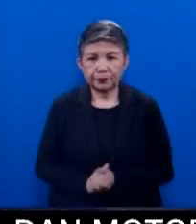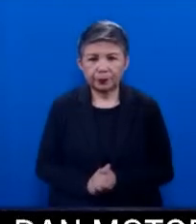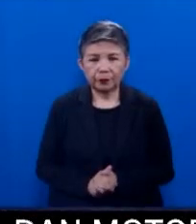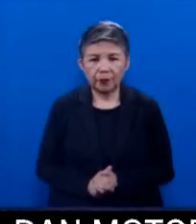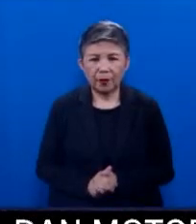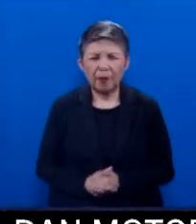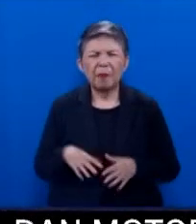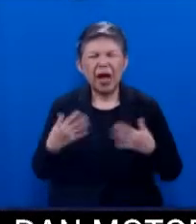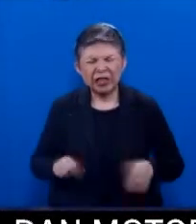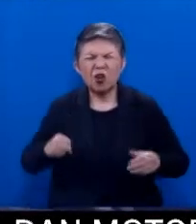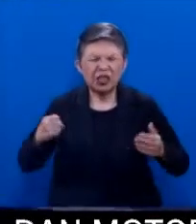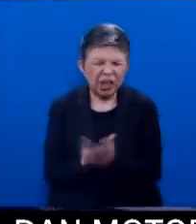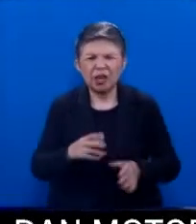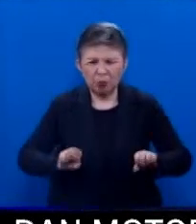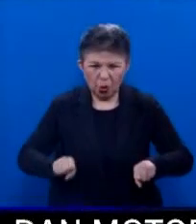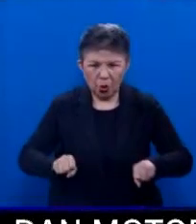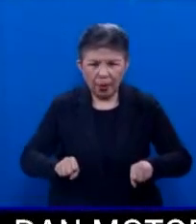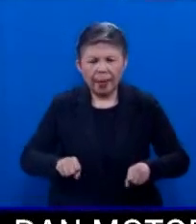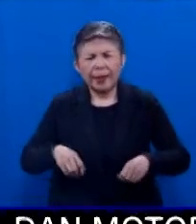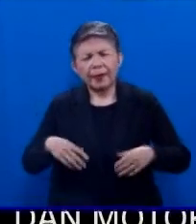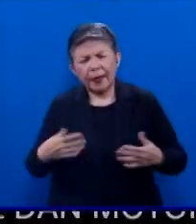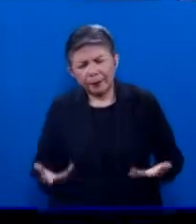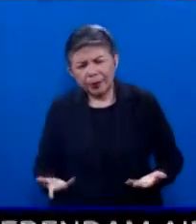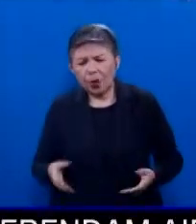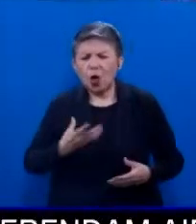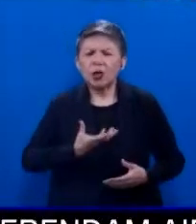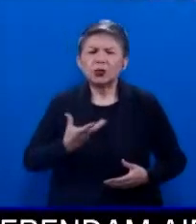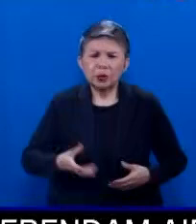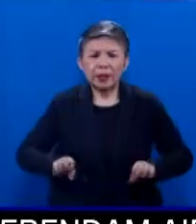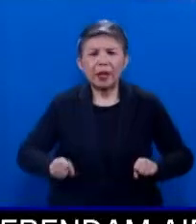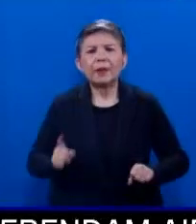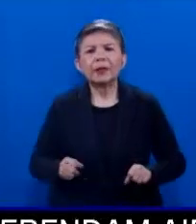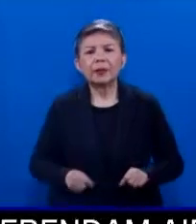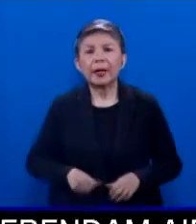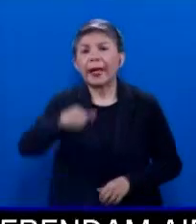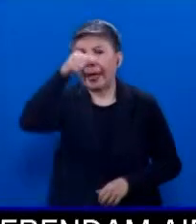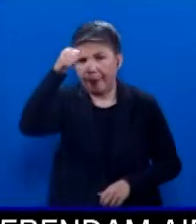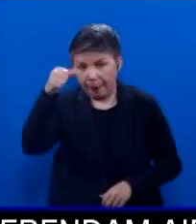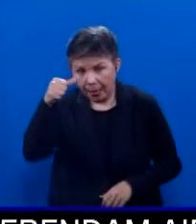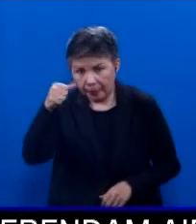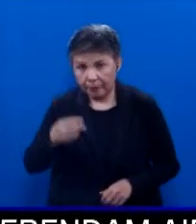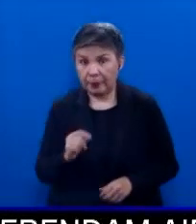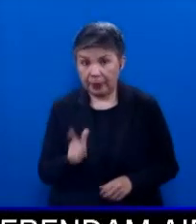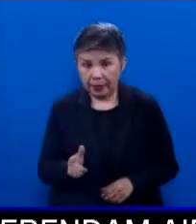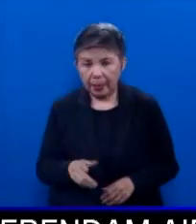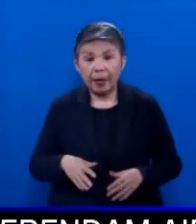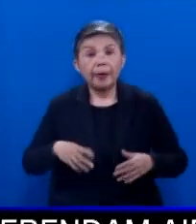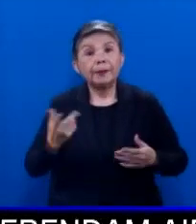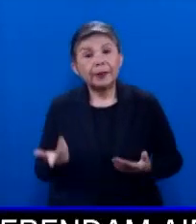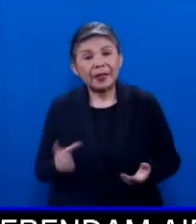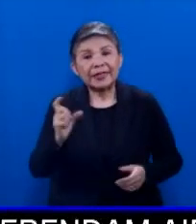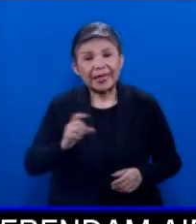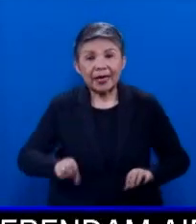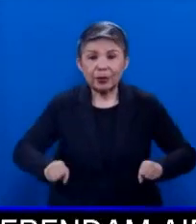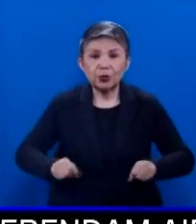Meski rawan kecelakaan, sepeda motor tetap menjadi kendaraan bermotor paling banyak digunakan di jalanan. Lalu bagaimana caranya berkendara dengan sepeda motor yang